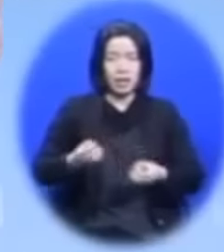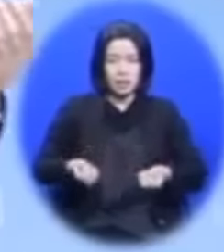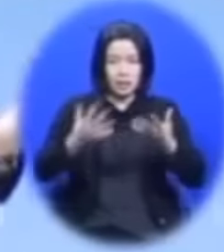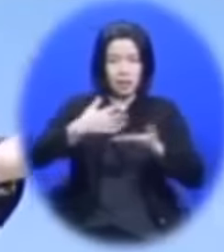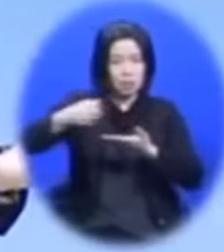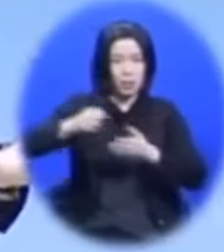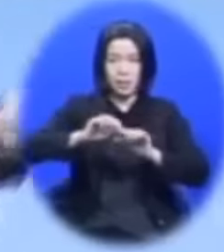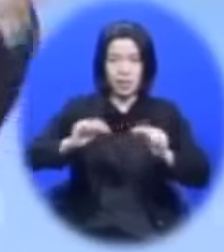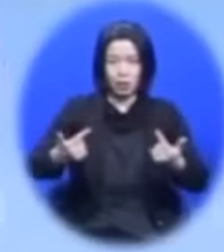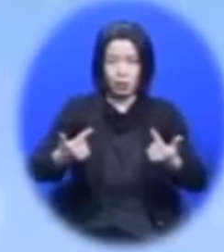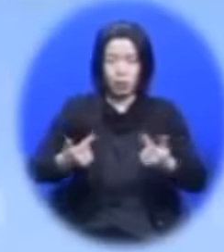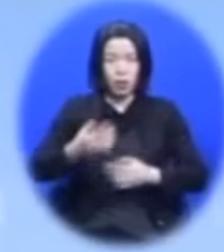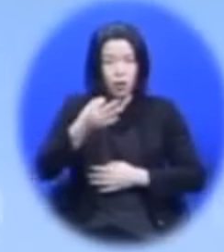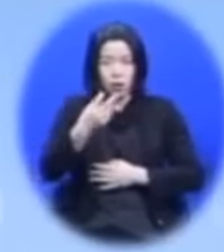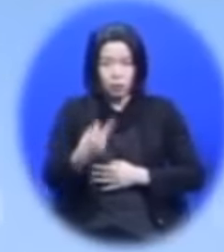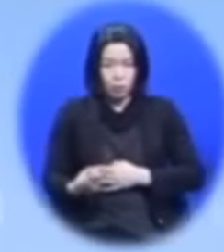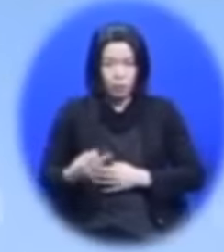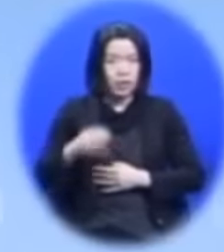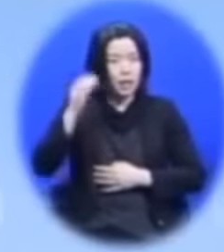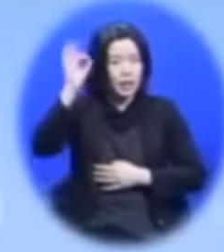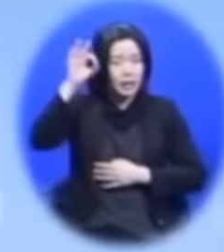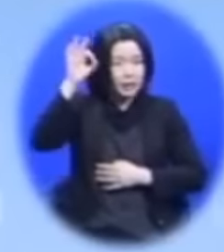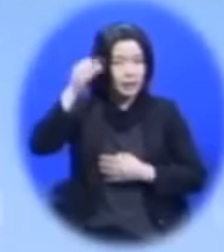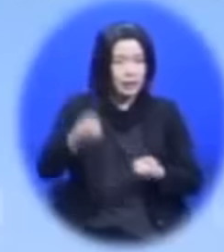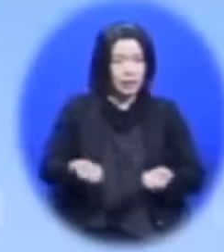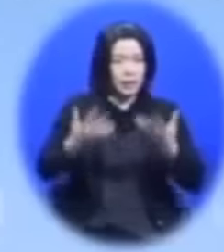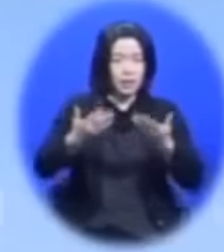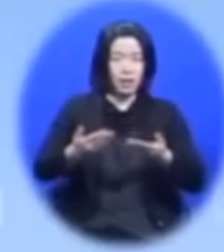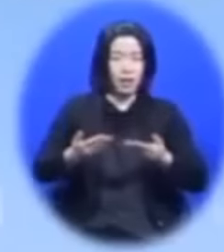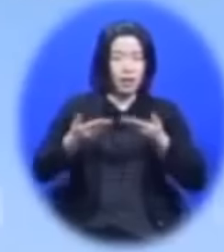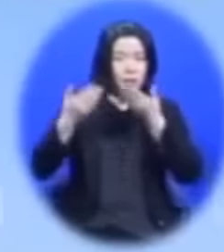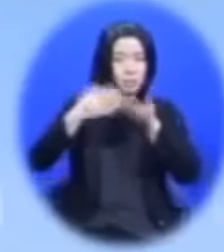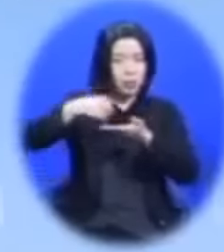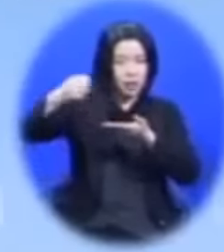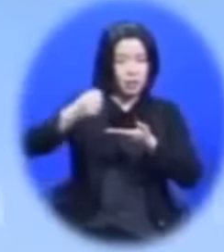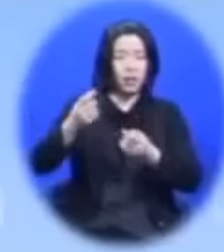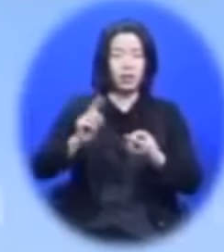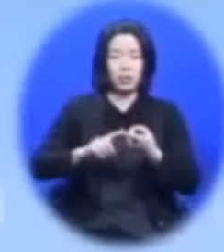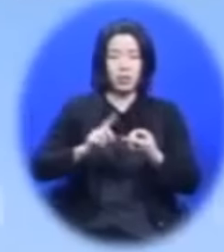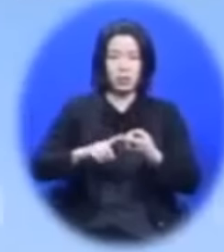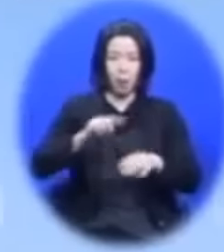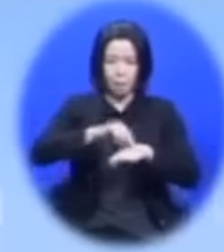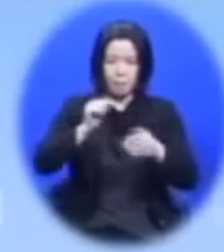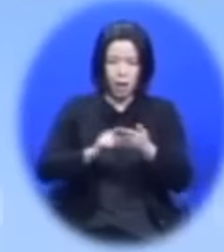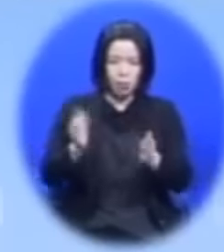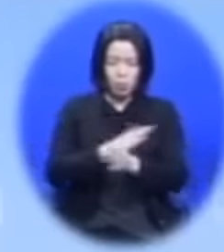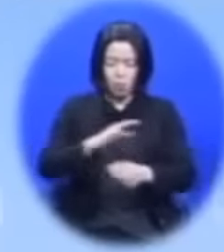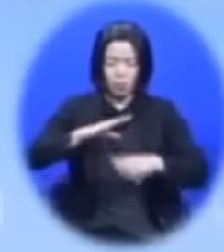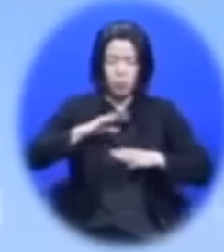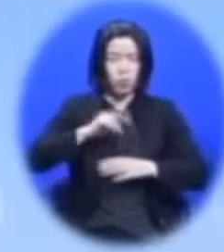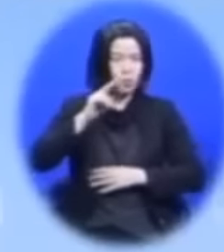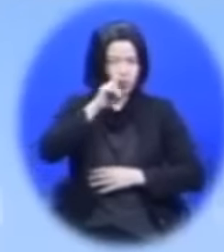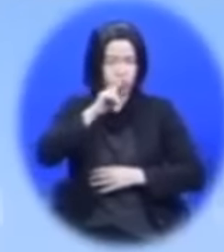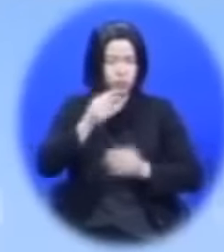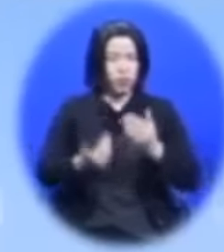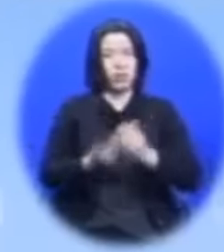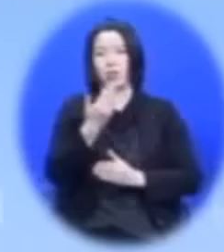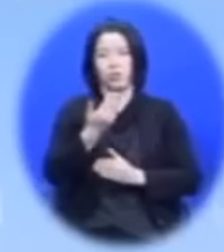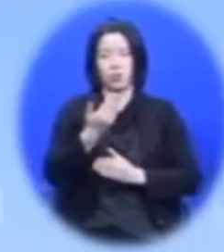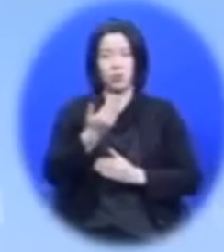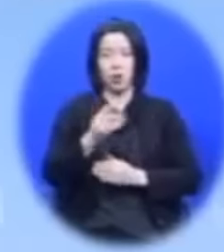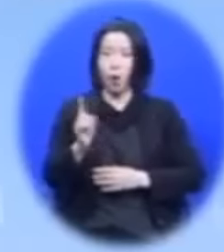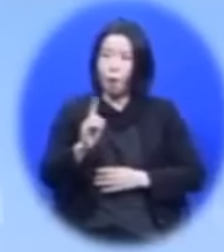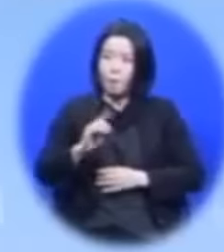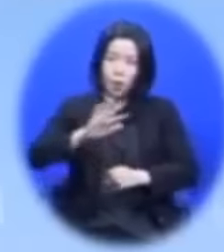아벨 동생의 제사는 받으신 것이 막 마음으로부터 무서운 질투심이 일어난 거죠. 꼭